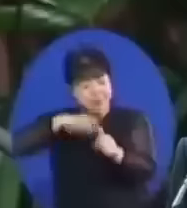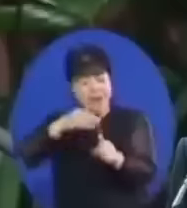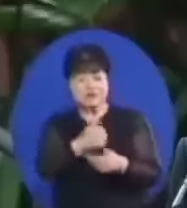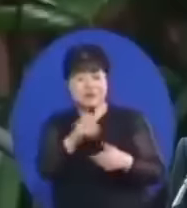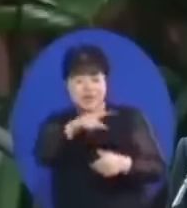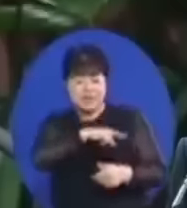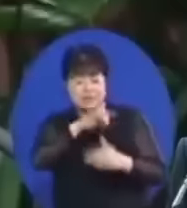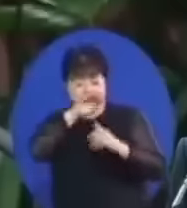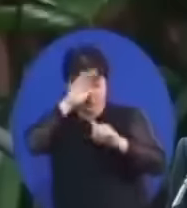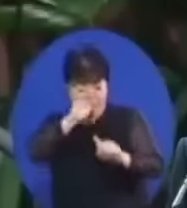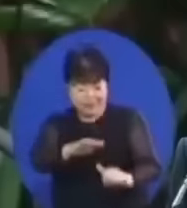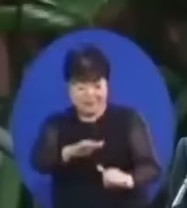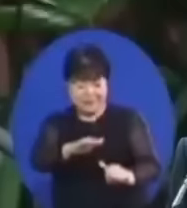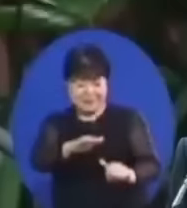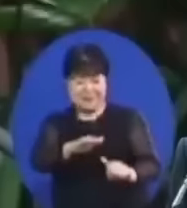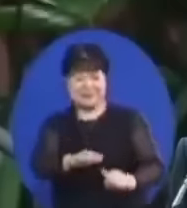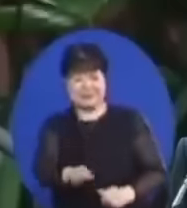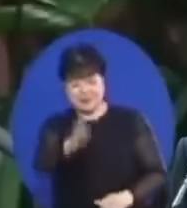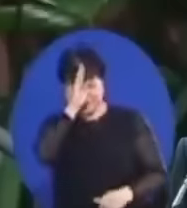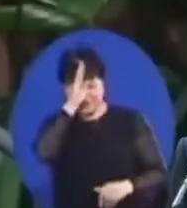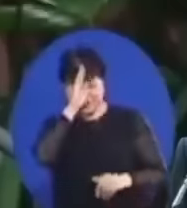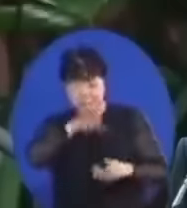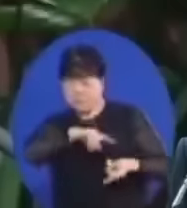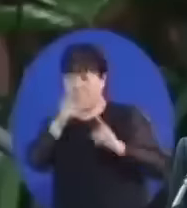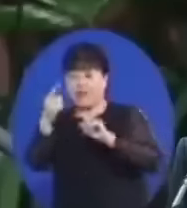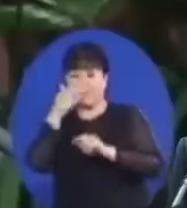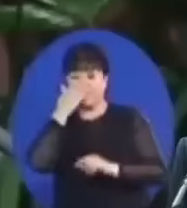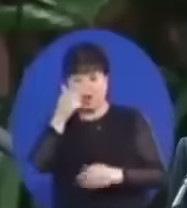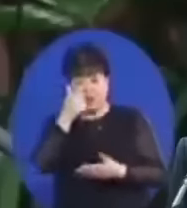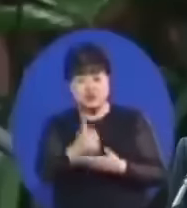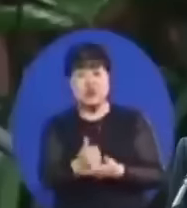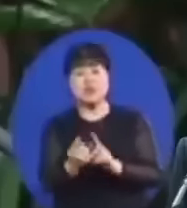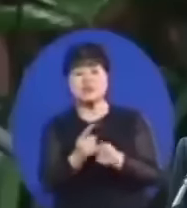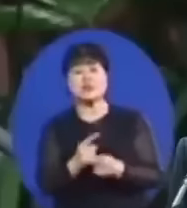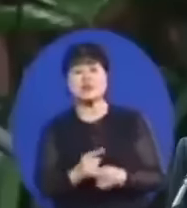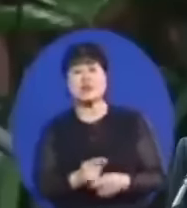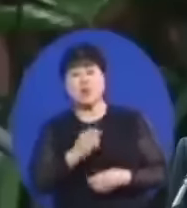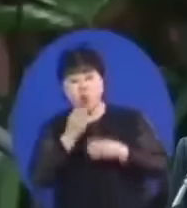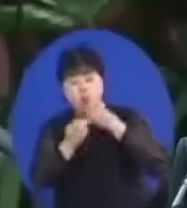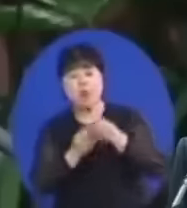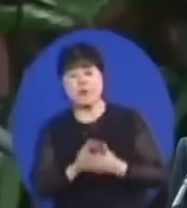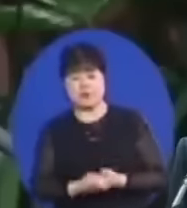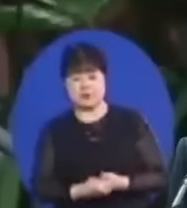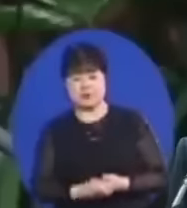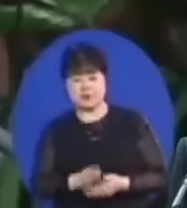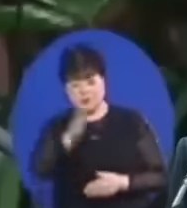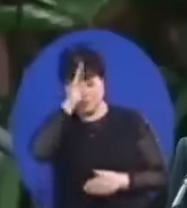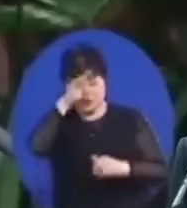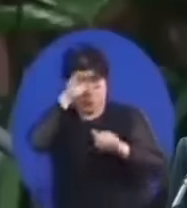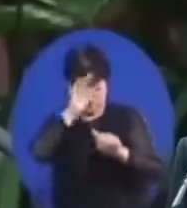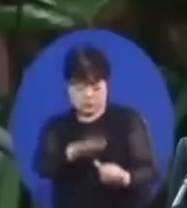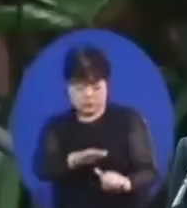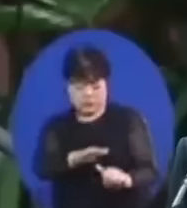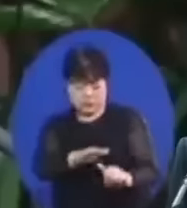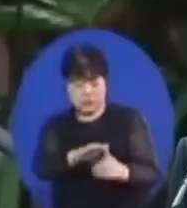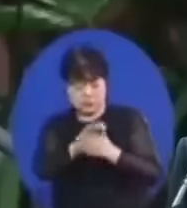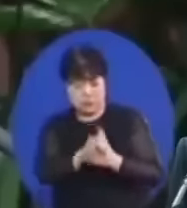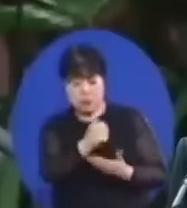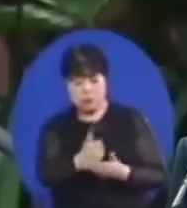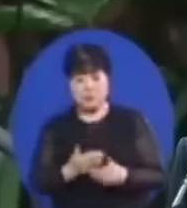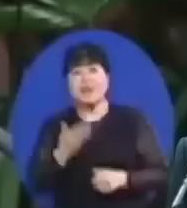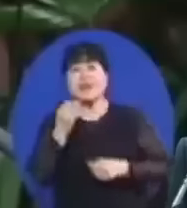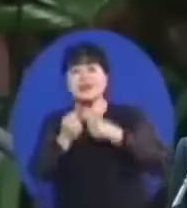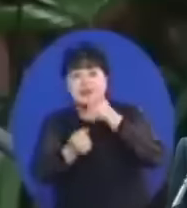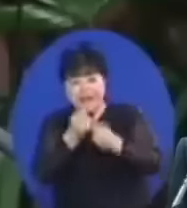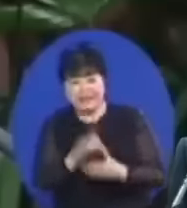주의 이름으로 기도할지니 병든 자가 고침을 받으라. 너희 죄를 서로 고하며 병든 자를 위하여 기도하라. 우리도 주님께